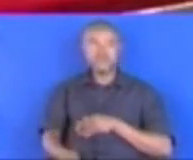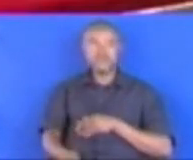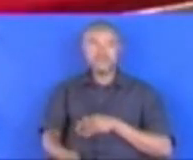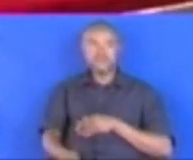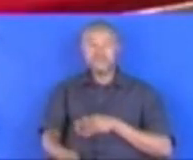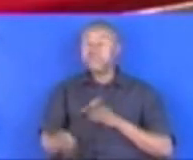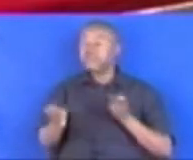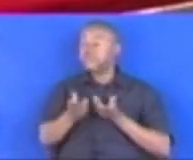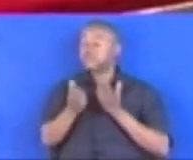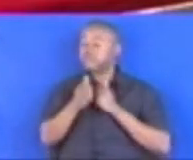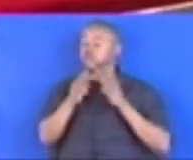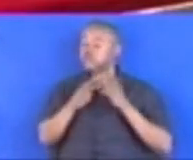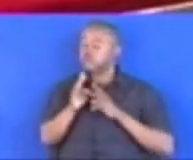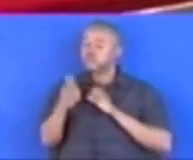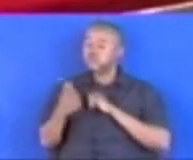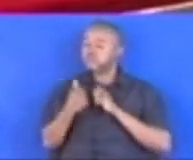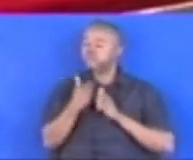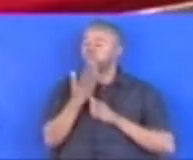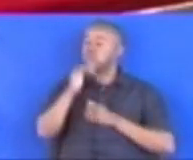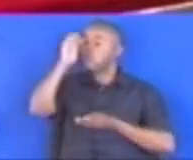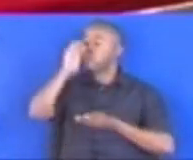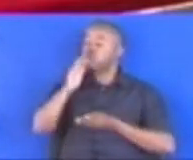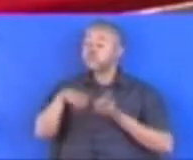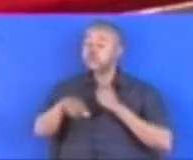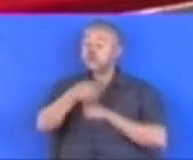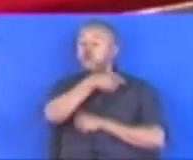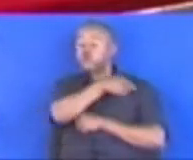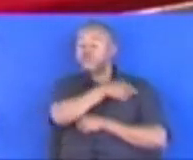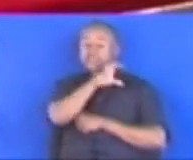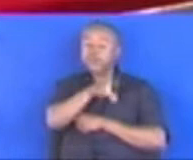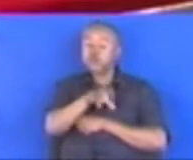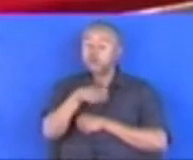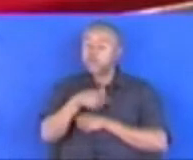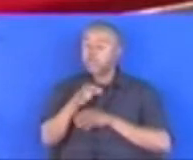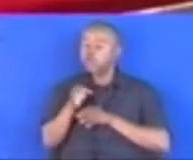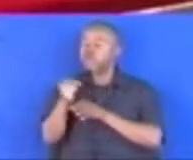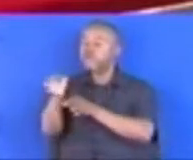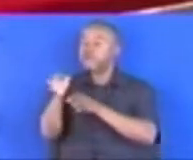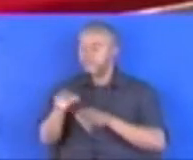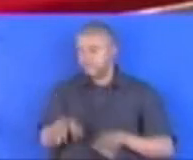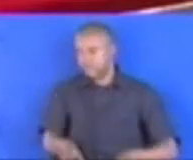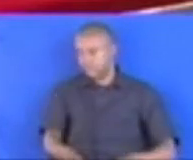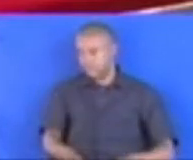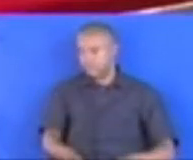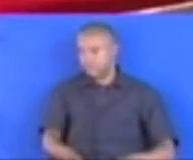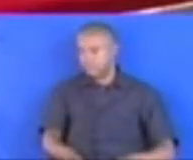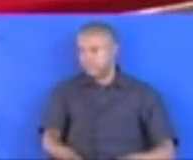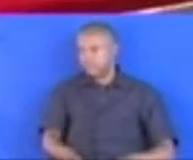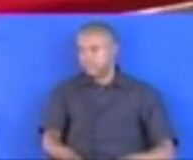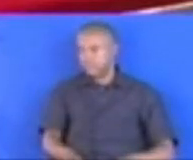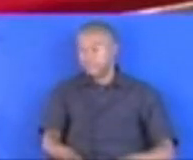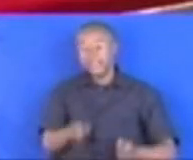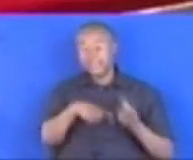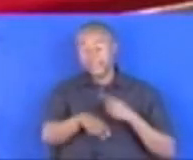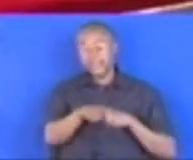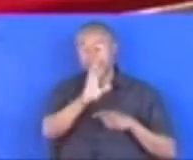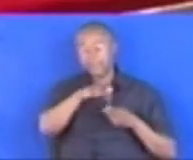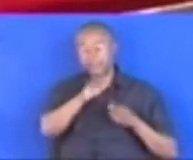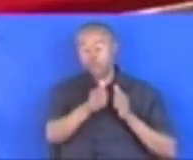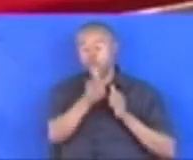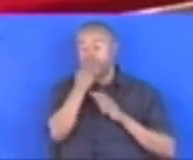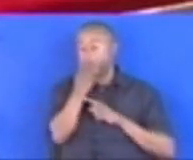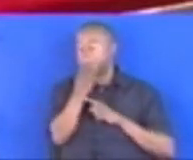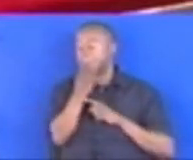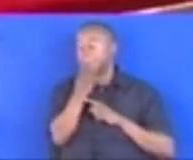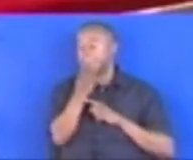na hivyo kutatua changamoto ya upungufu katika hospitali za rufaa za mikoa kama inavyosomeka kwenye kiambatisho namba 13 cha hotuba yangu ukurasa